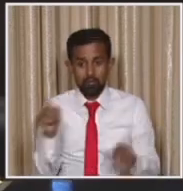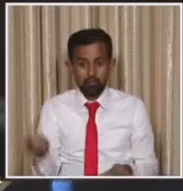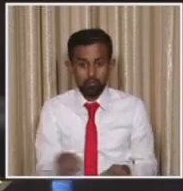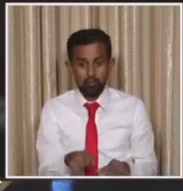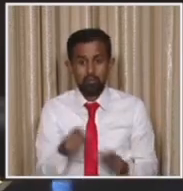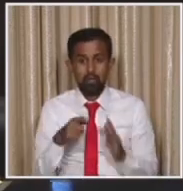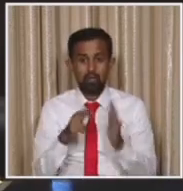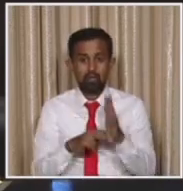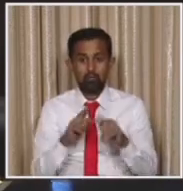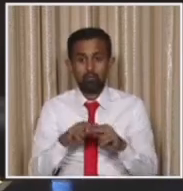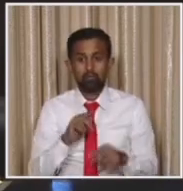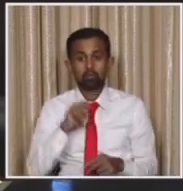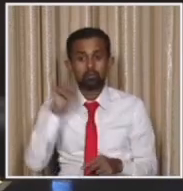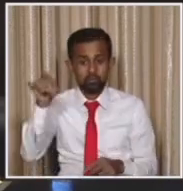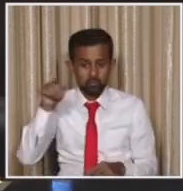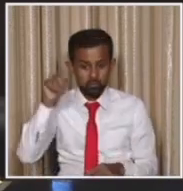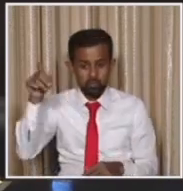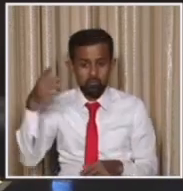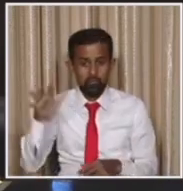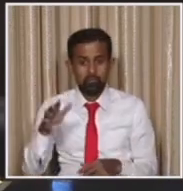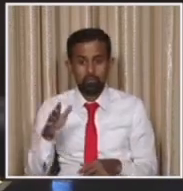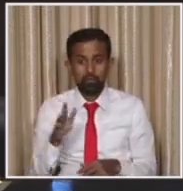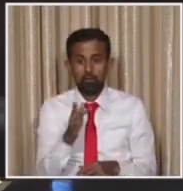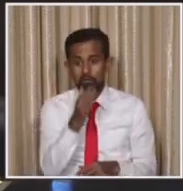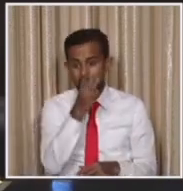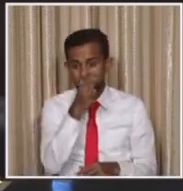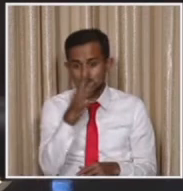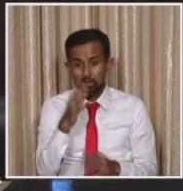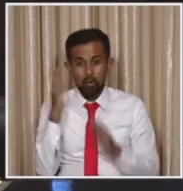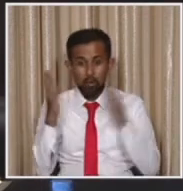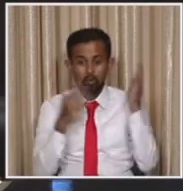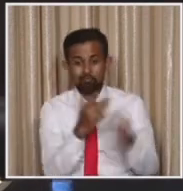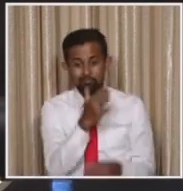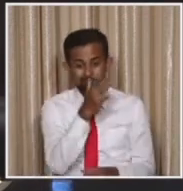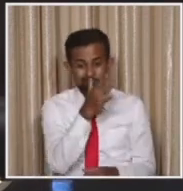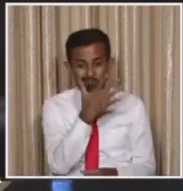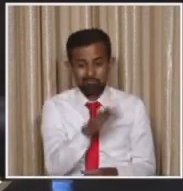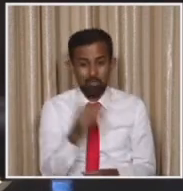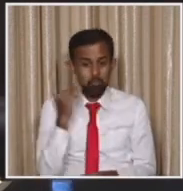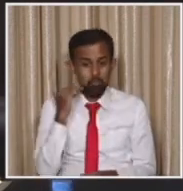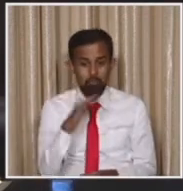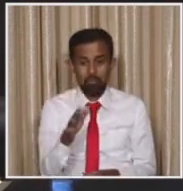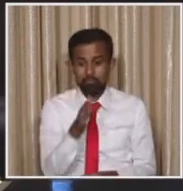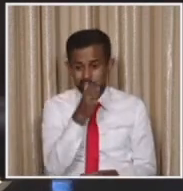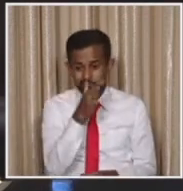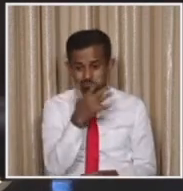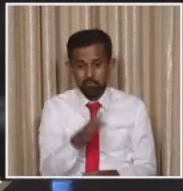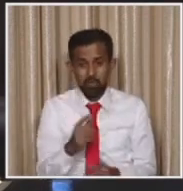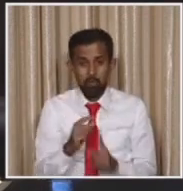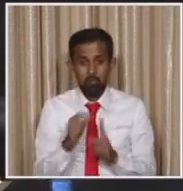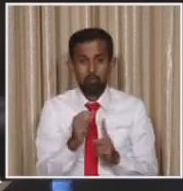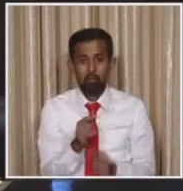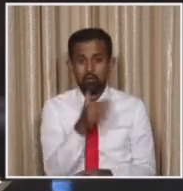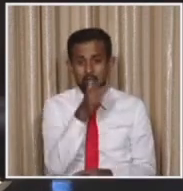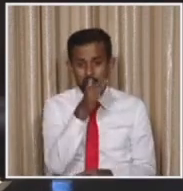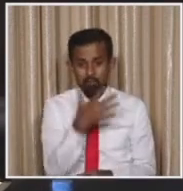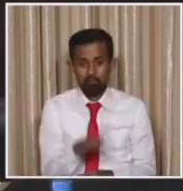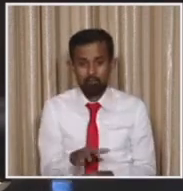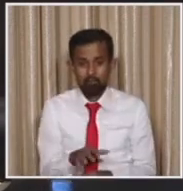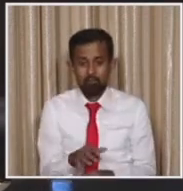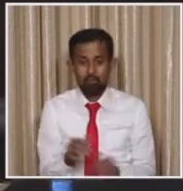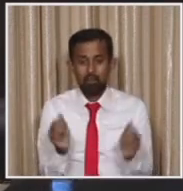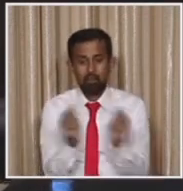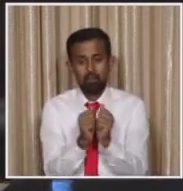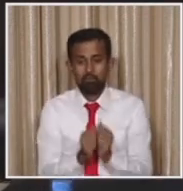එකට ගිහිල්ලා IMF එකට කොලේ වහලා, ලෝකෙට කොලේ වහලා, ජනතාවට කොලේ වහලා, පාර්ලිමේන්තුවට කොලේ වහලා මේ